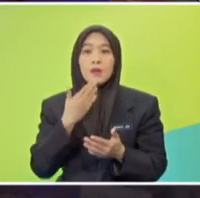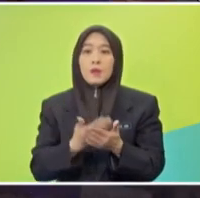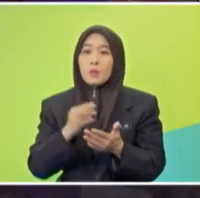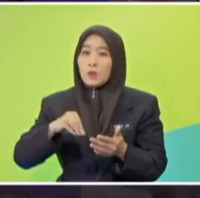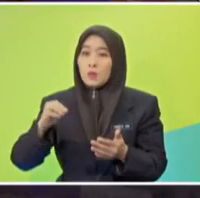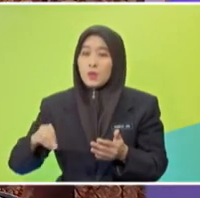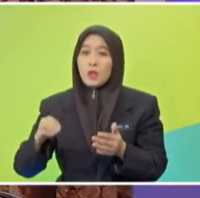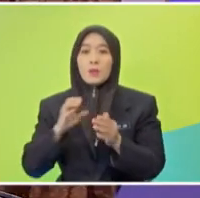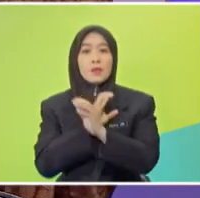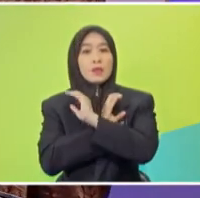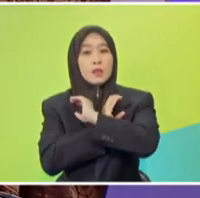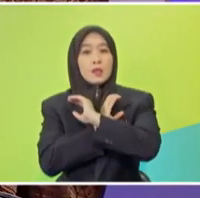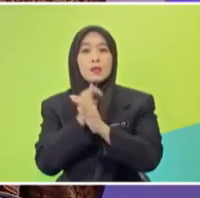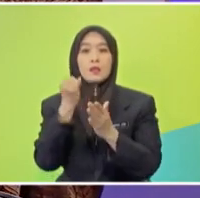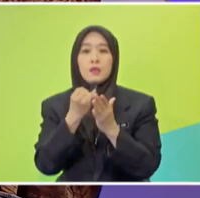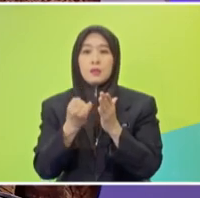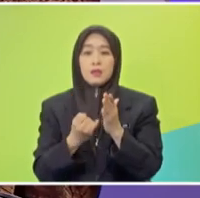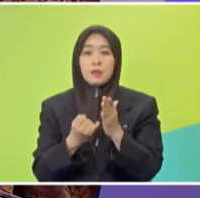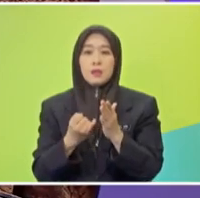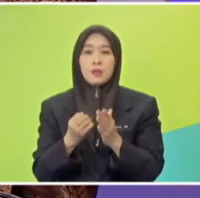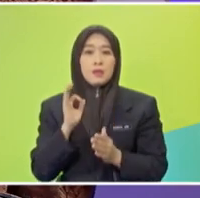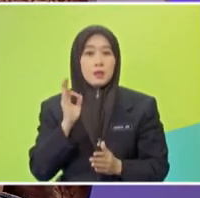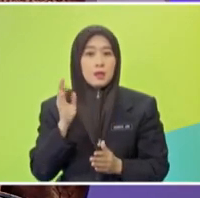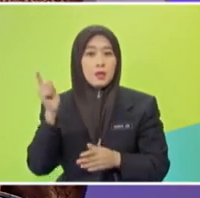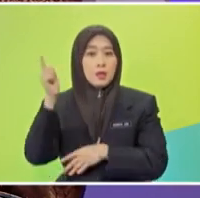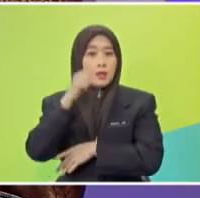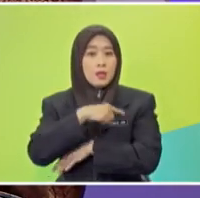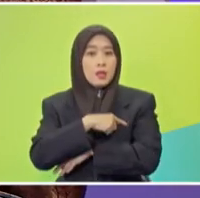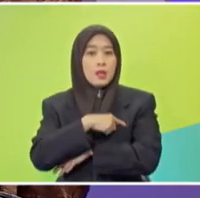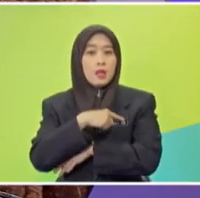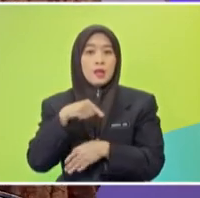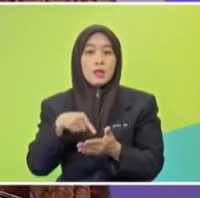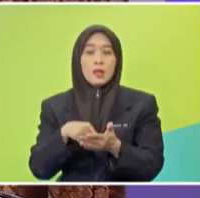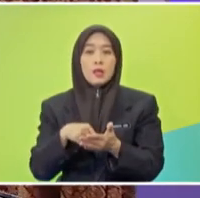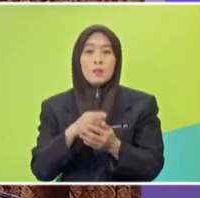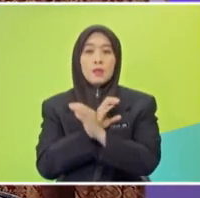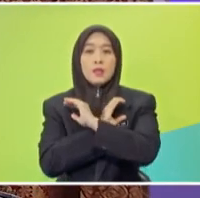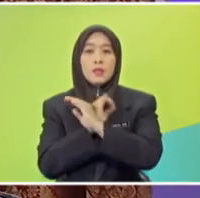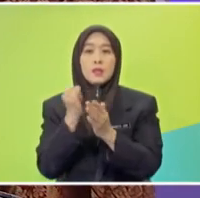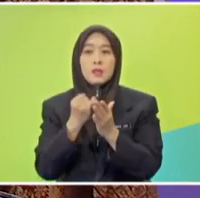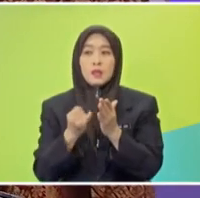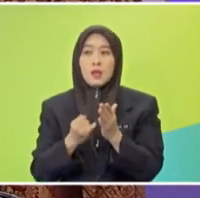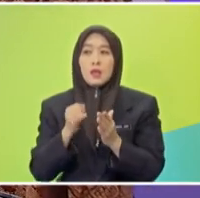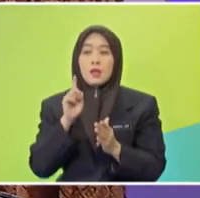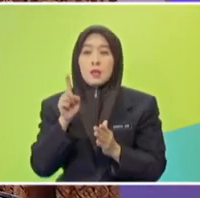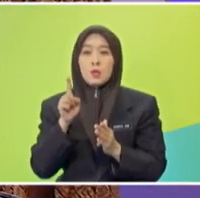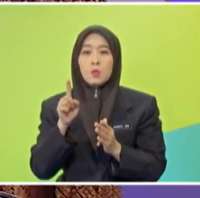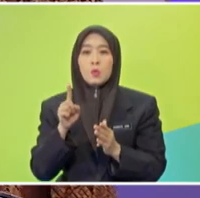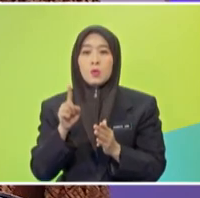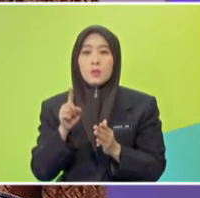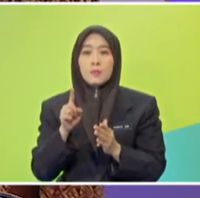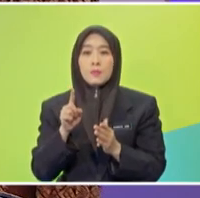pencinta seni ya kopi kita hari ini pencinta seni ada satu petikan oke yang murid-murid belum